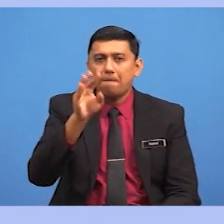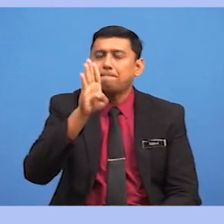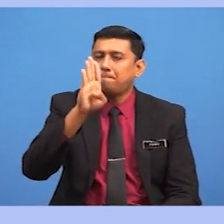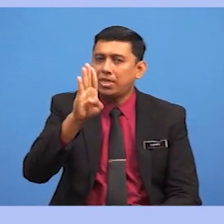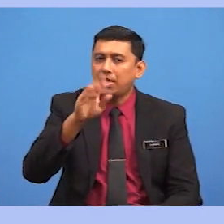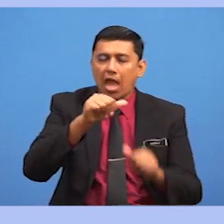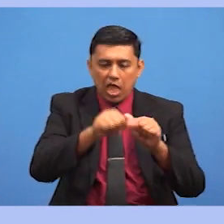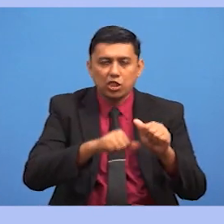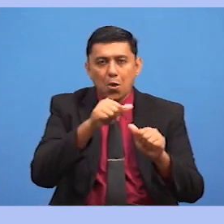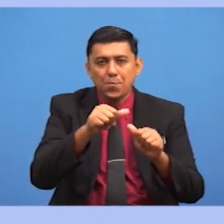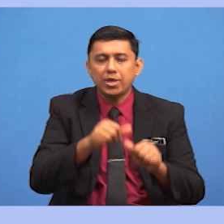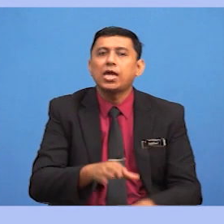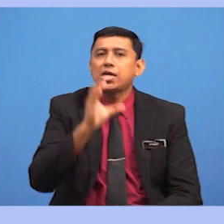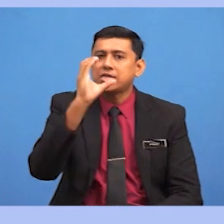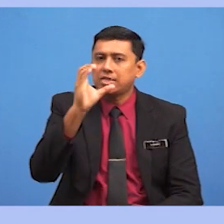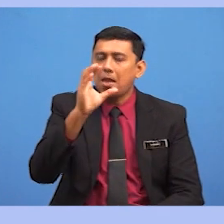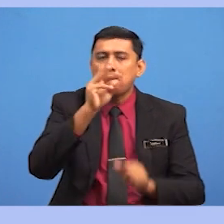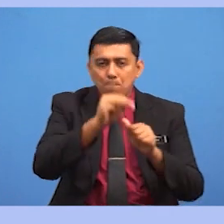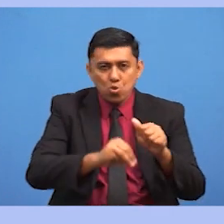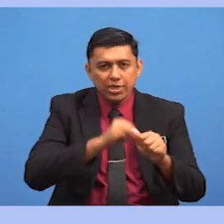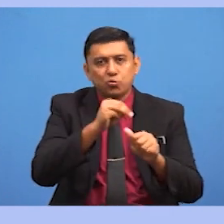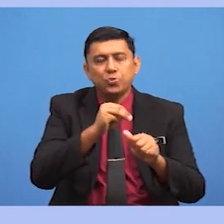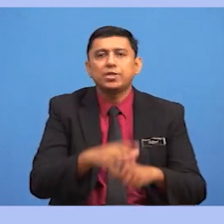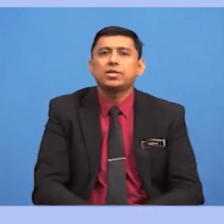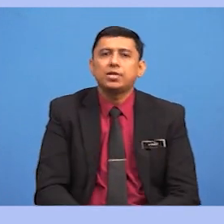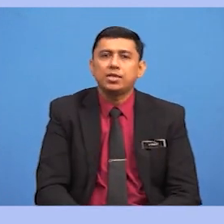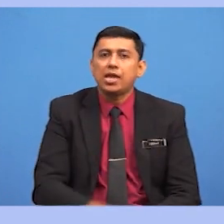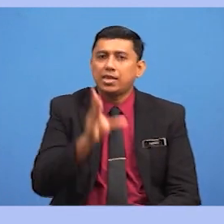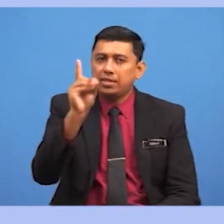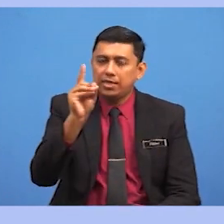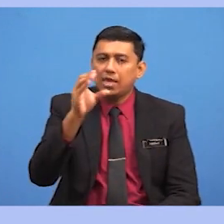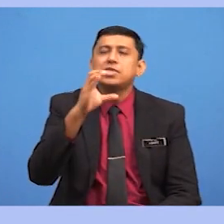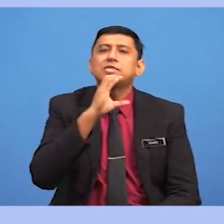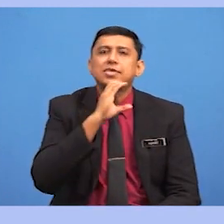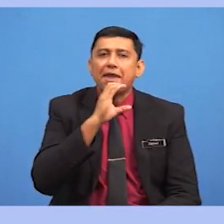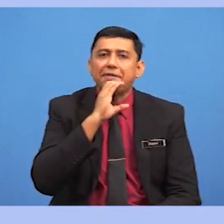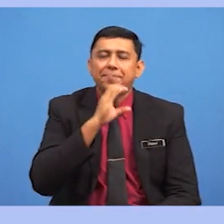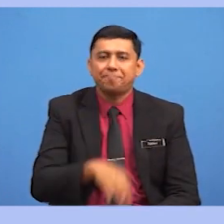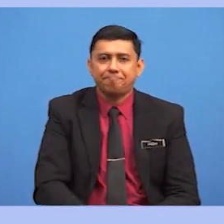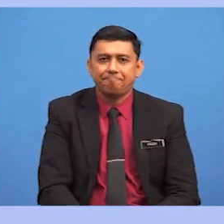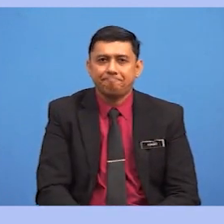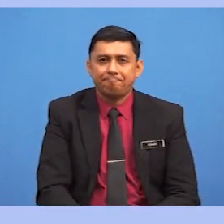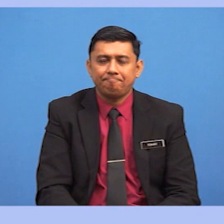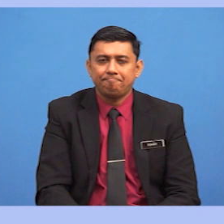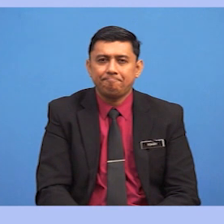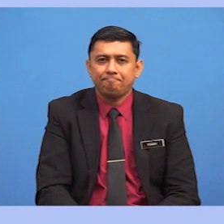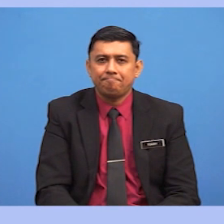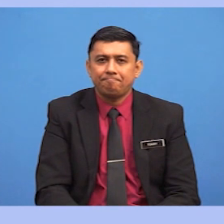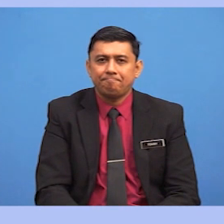B. Atom, C. Molekul, D. Cecair.